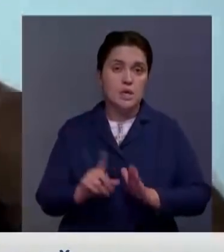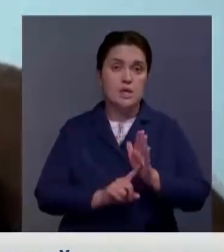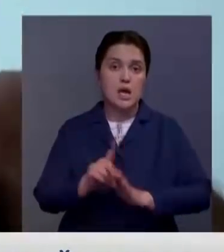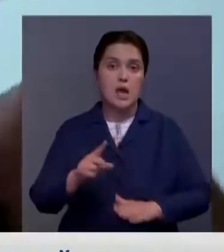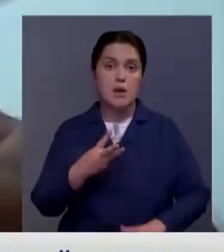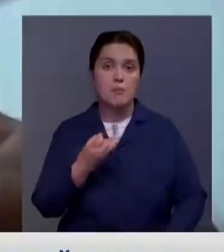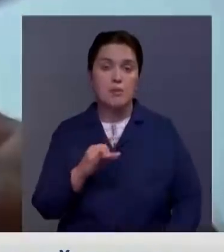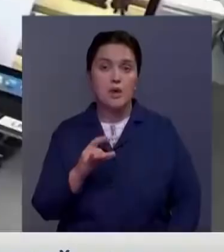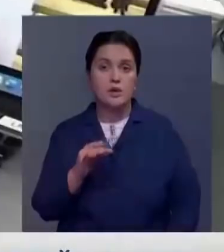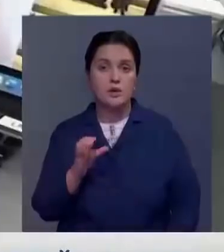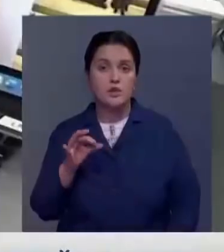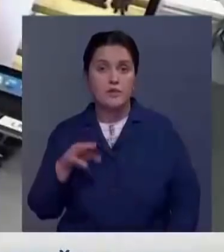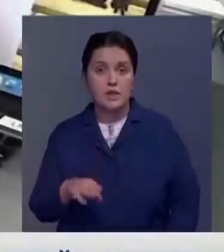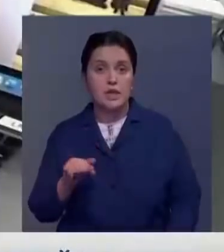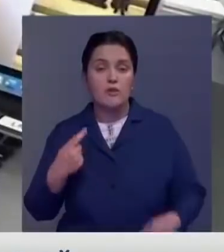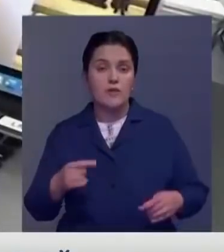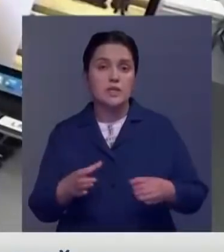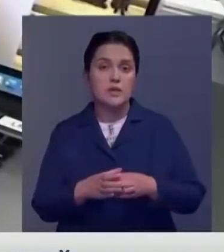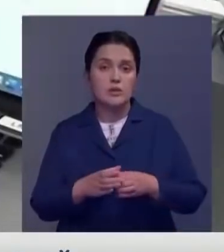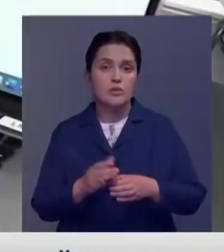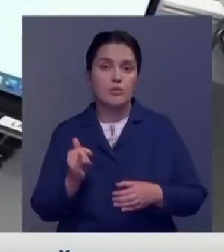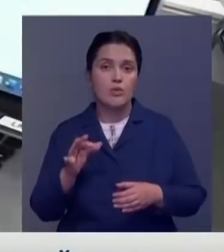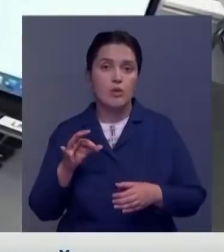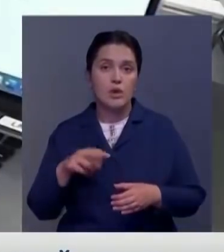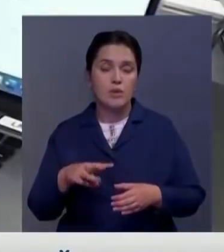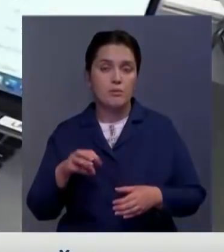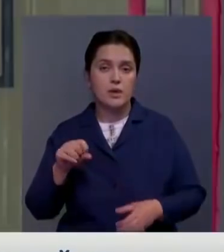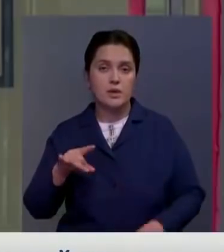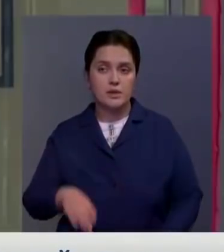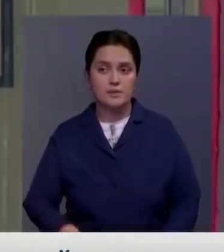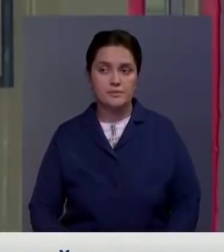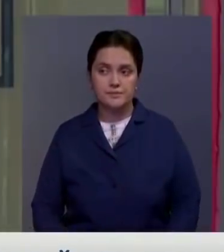покупателей изначально назывались Microsoft и торговая сеть Walmart.